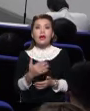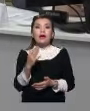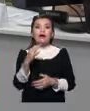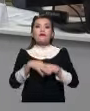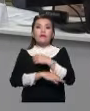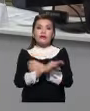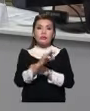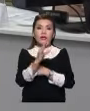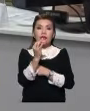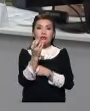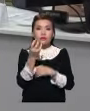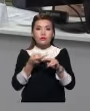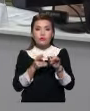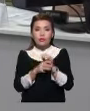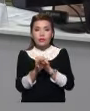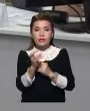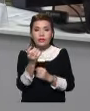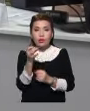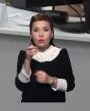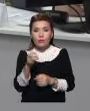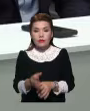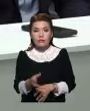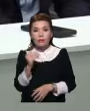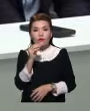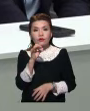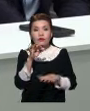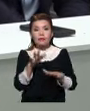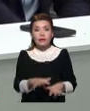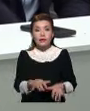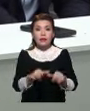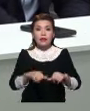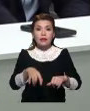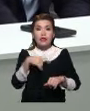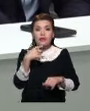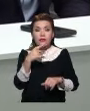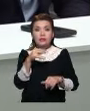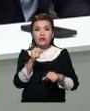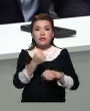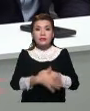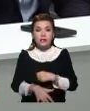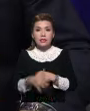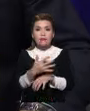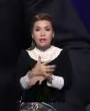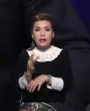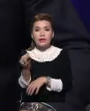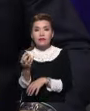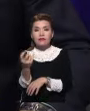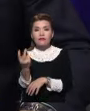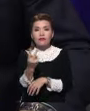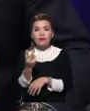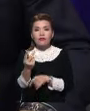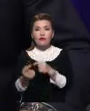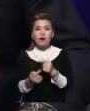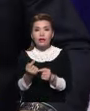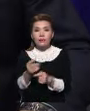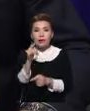Восточно-казахстанцы вспомнили о трагедии в Чернобыле и Фукусиме. Но эксперты заверили, на этих станциях стояли реакторы второго поколения.